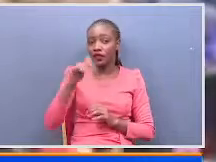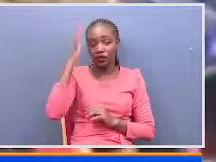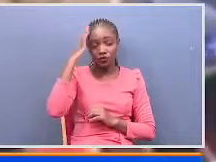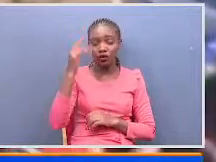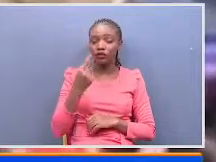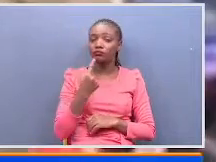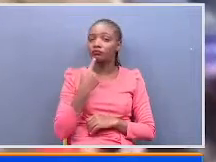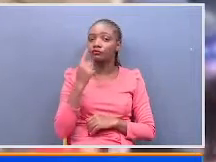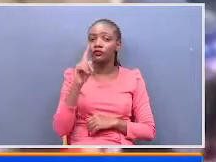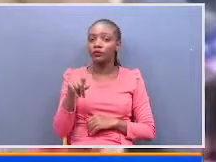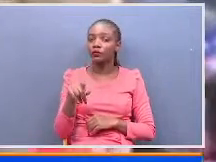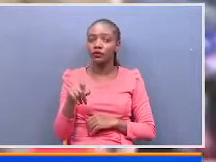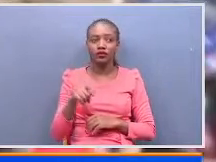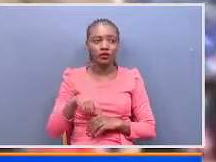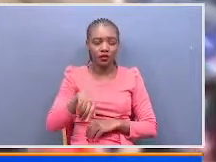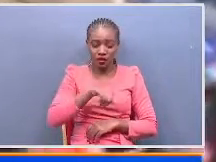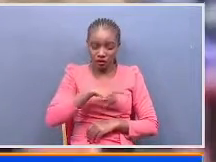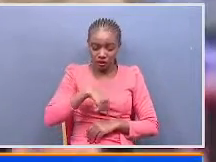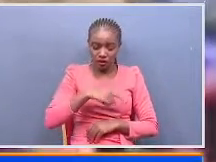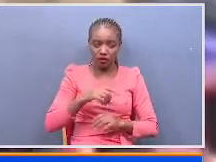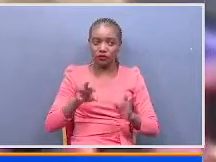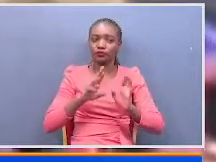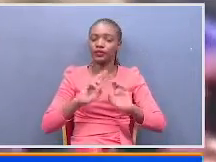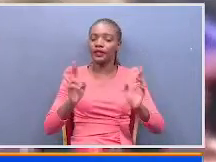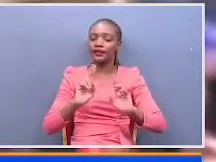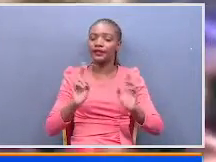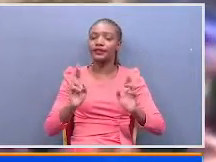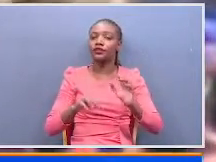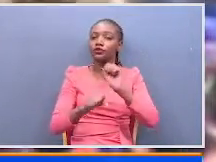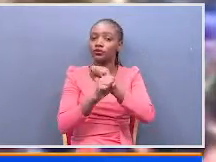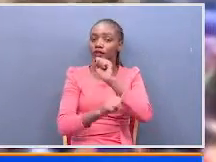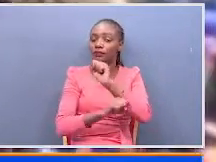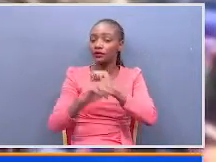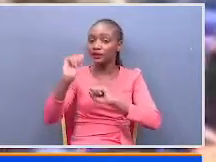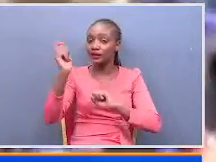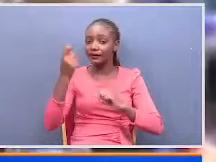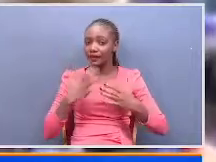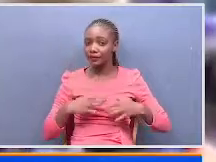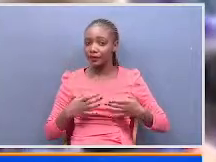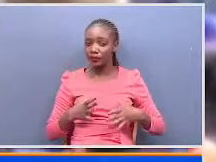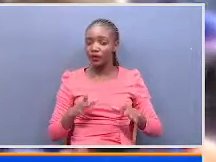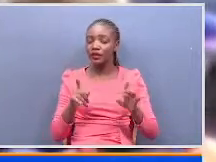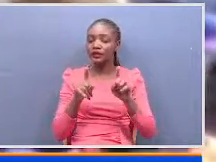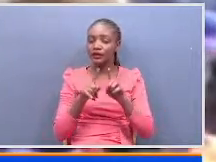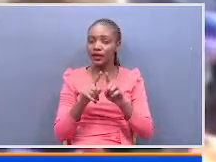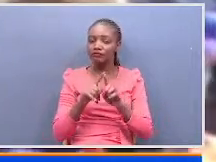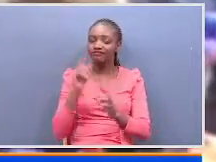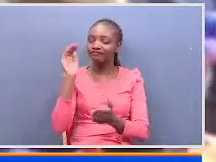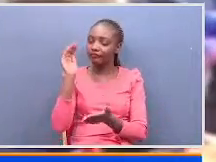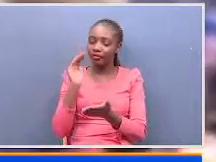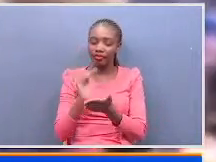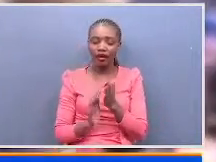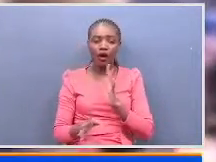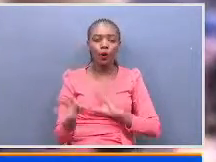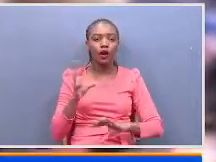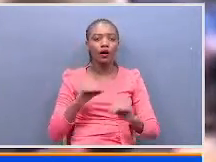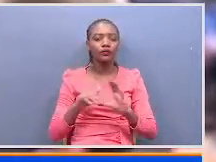tumesema sisi tutasimama imara na wa Kenya. Tumalize ufisadi katika taifa